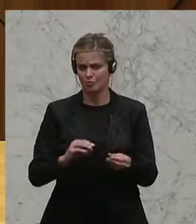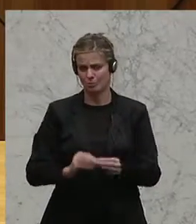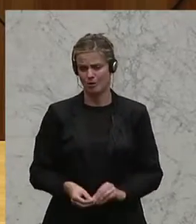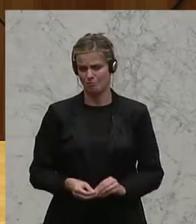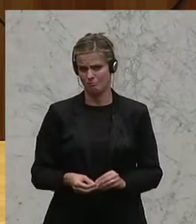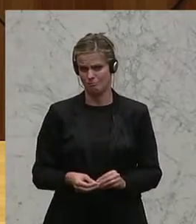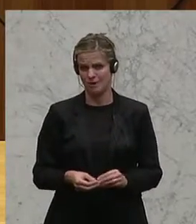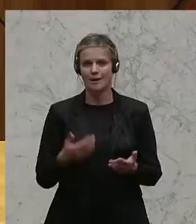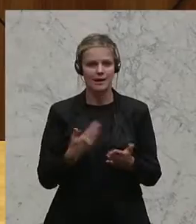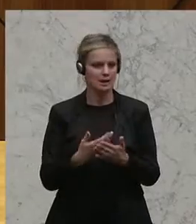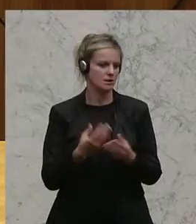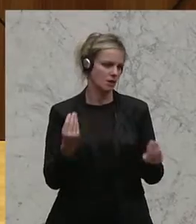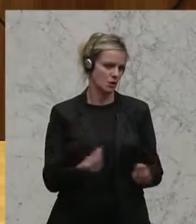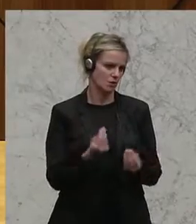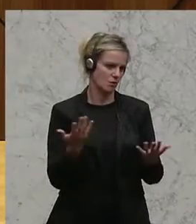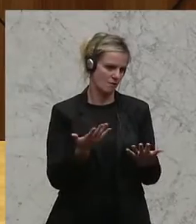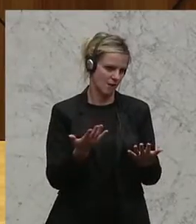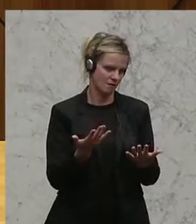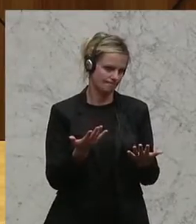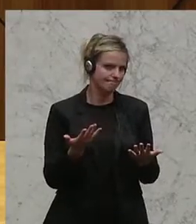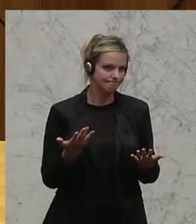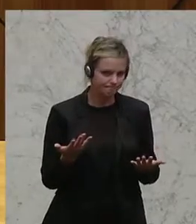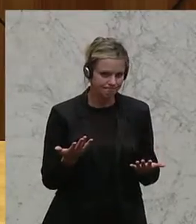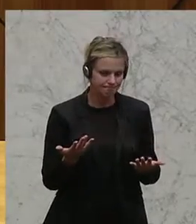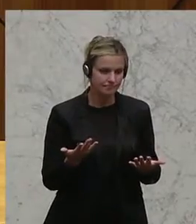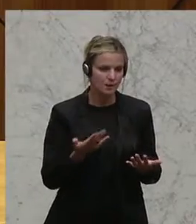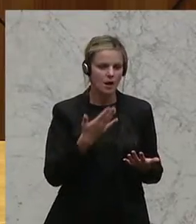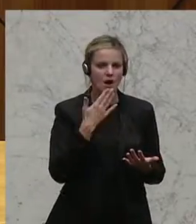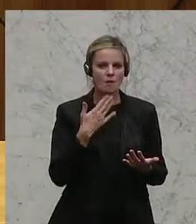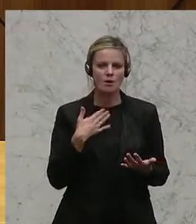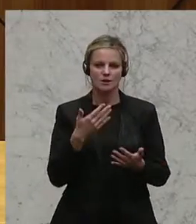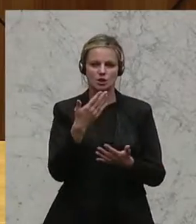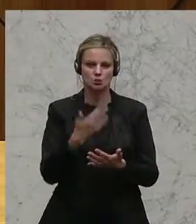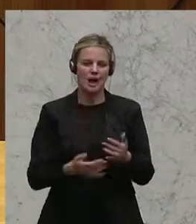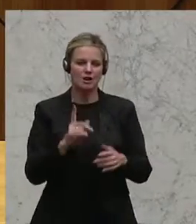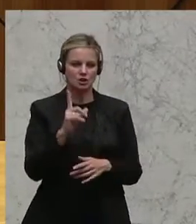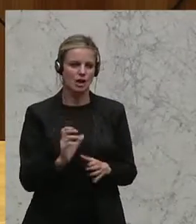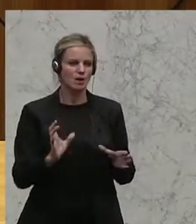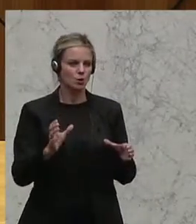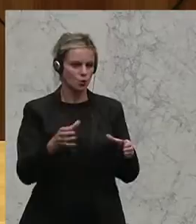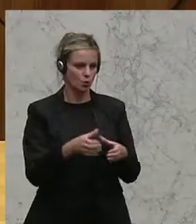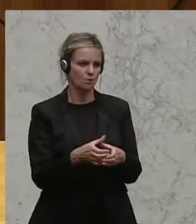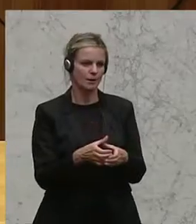diesem Grund haben wir dafür gesorgt, dass wir mit diesen Sprachstartgruppen und 11